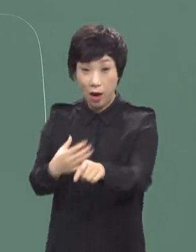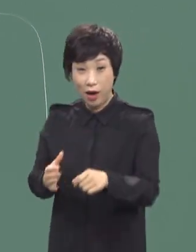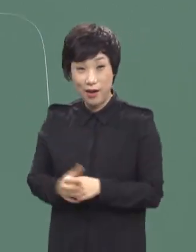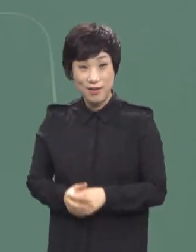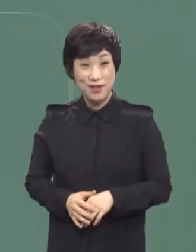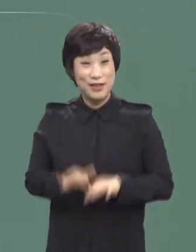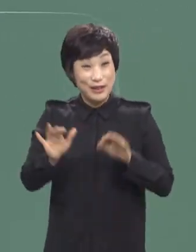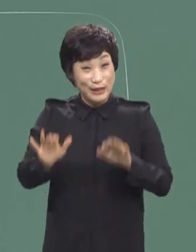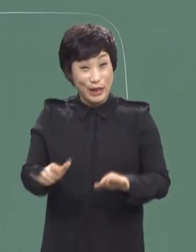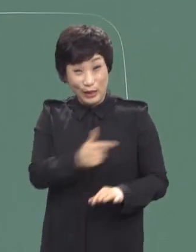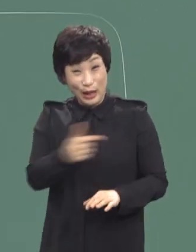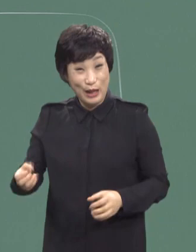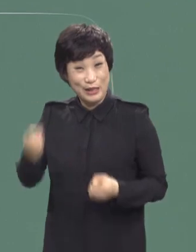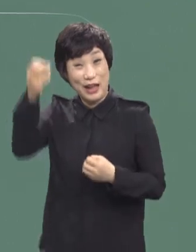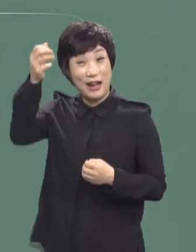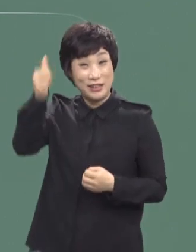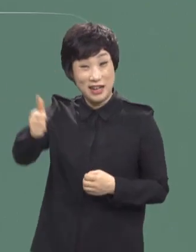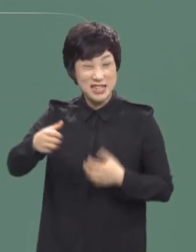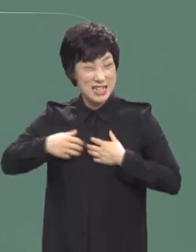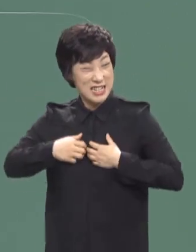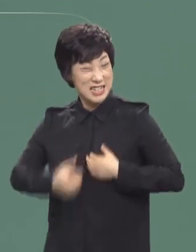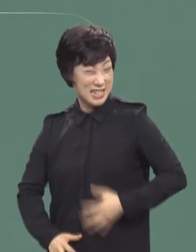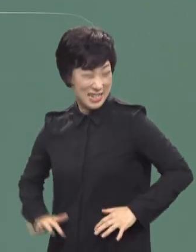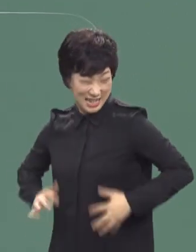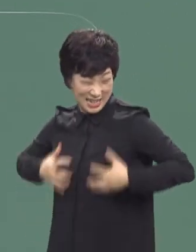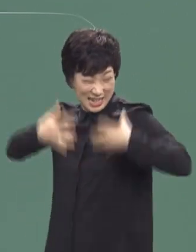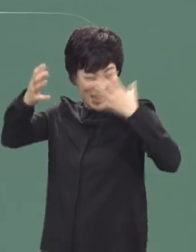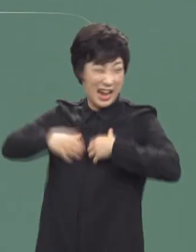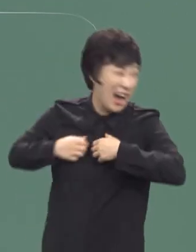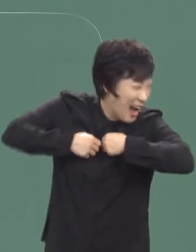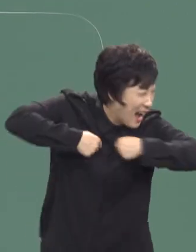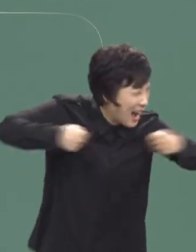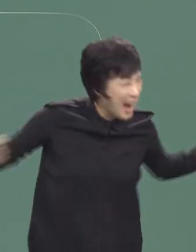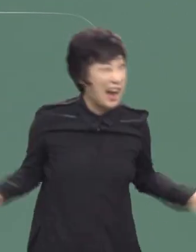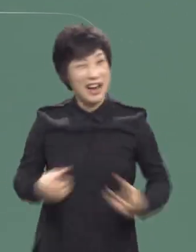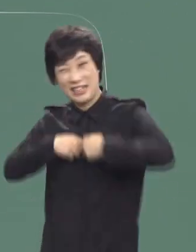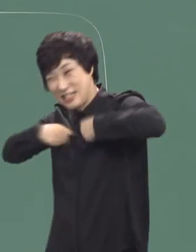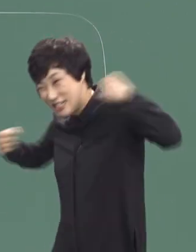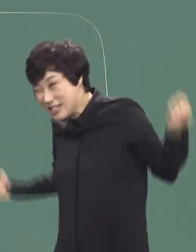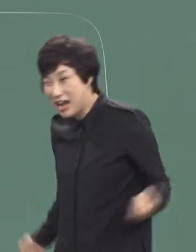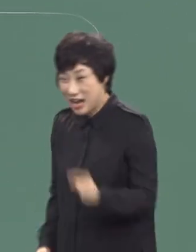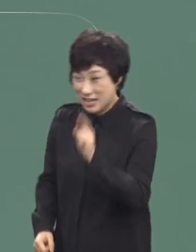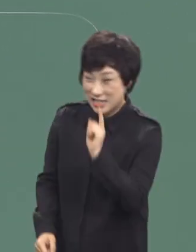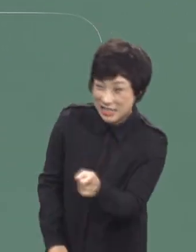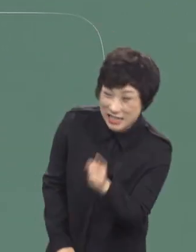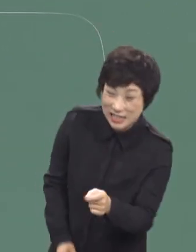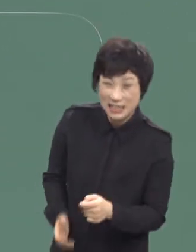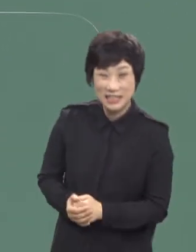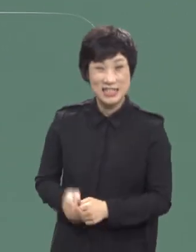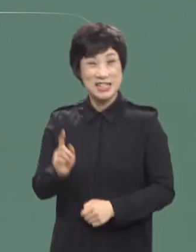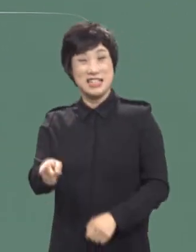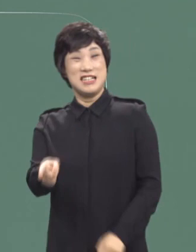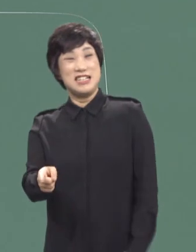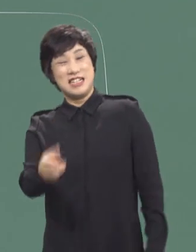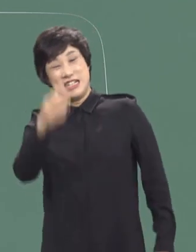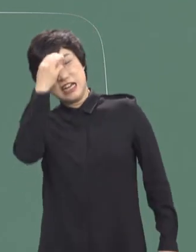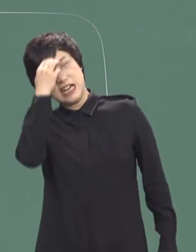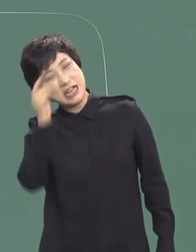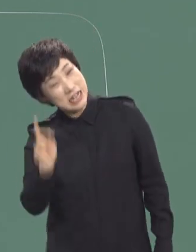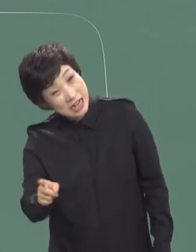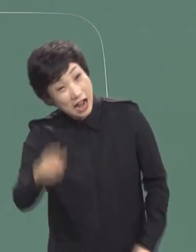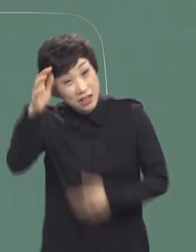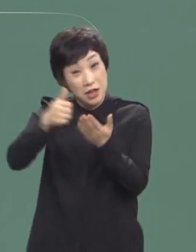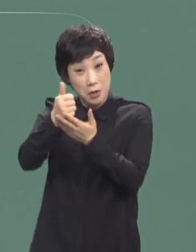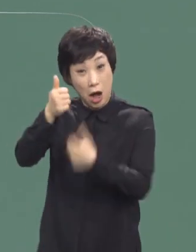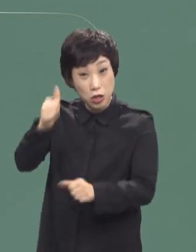아니 제사장이 옷을 쫙쫙 찢으면서 야 세상에 이님이